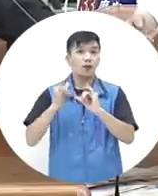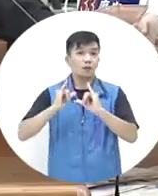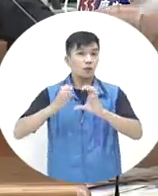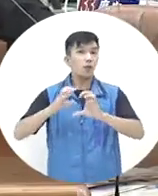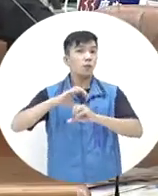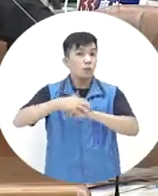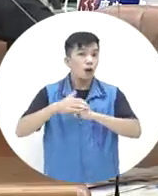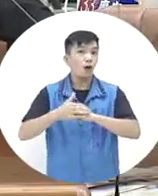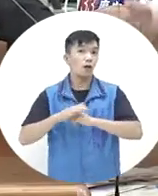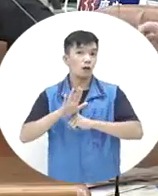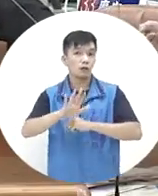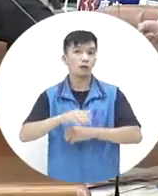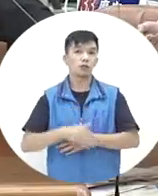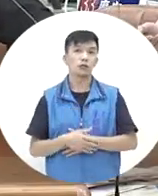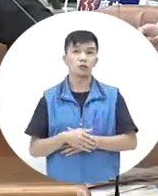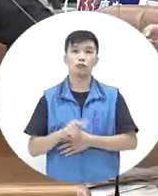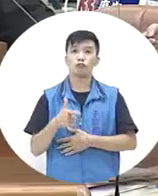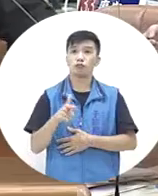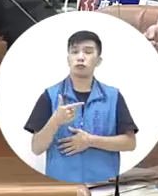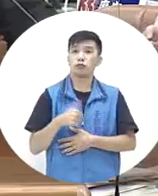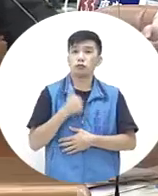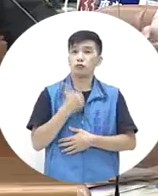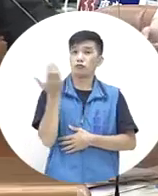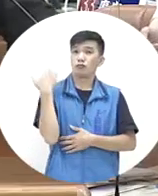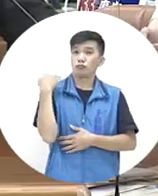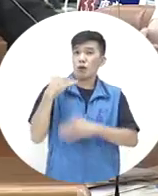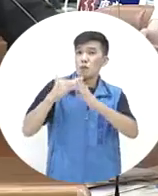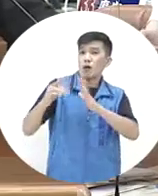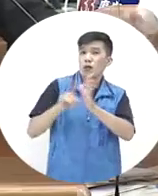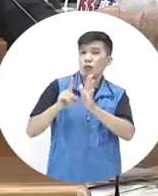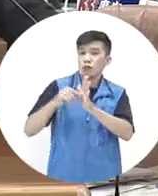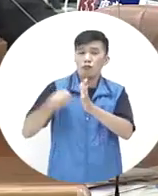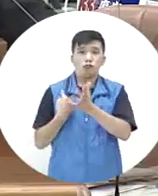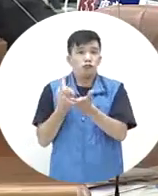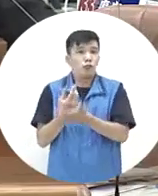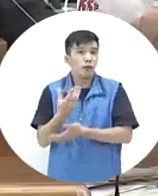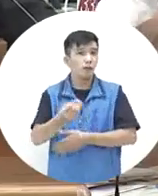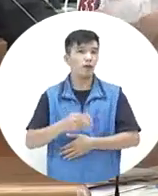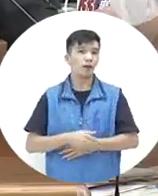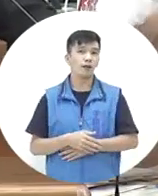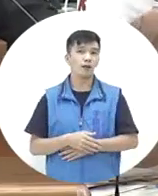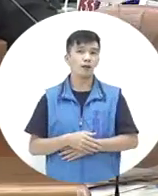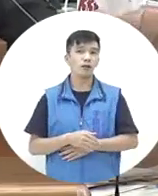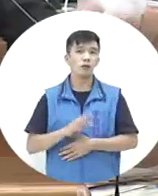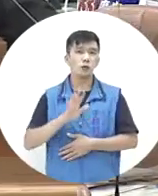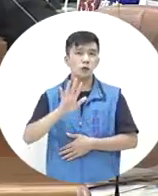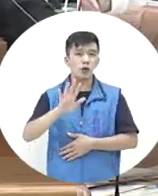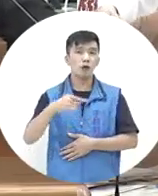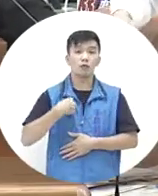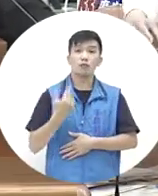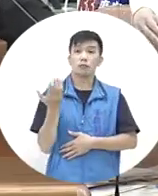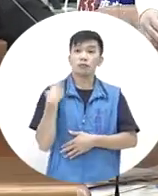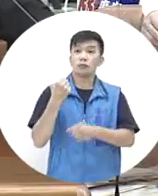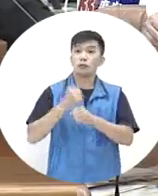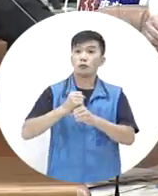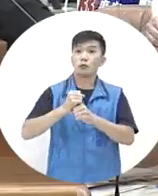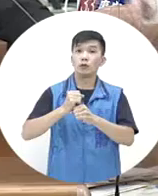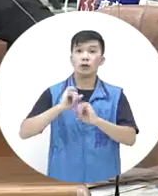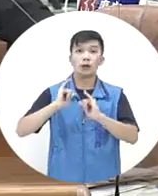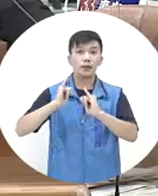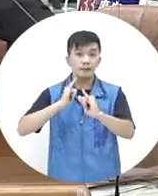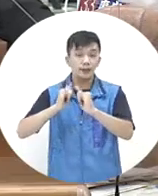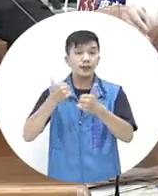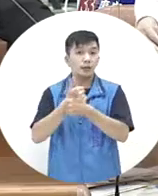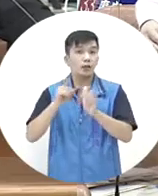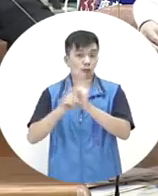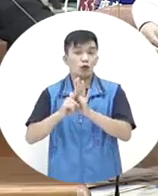时候，我就不在那个位置嘛。是不是？ 还有很多了，还有很多啊。当兵也 很 多机会。 我担任民意代表，哪一件事情不是站在人民立场上